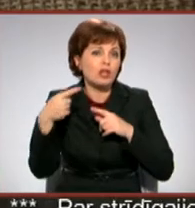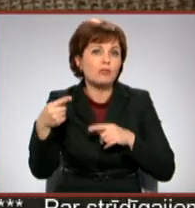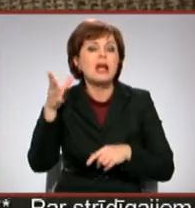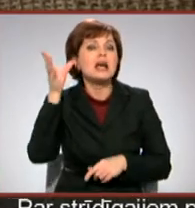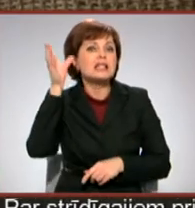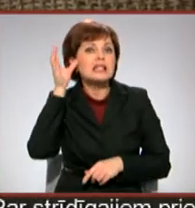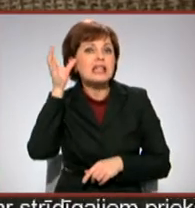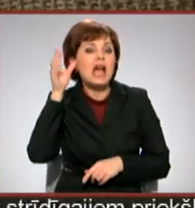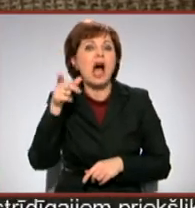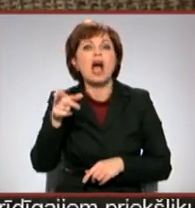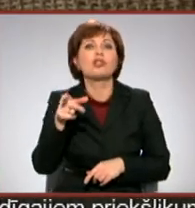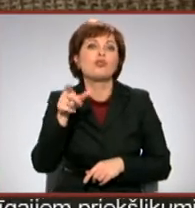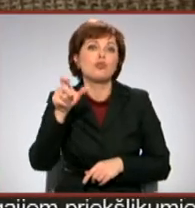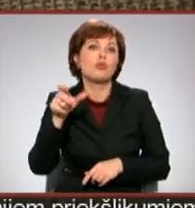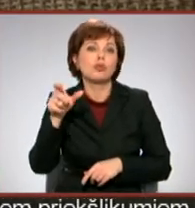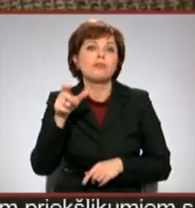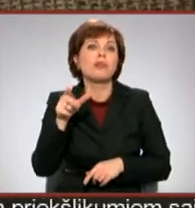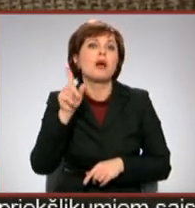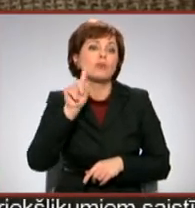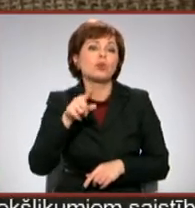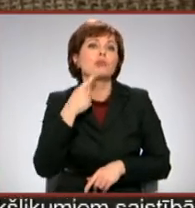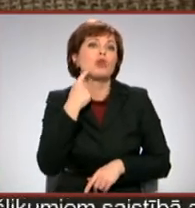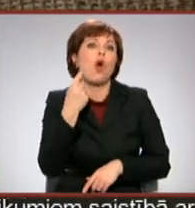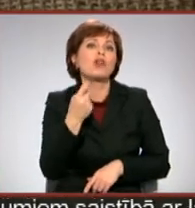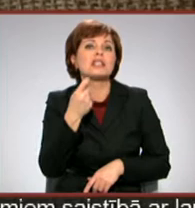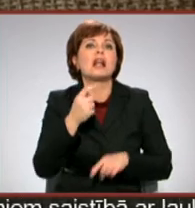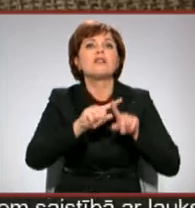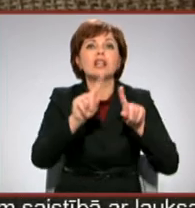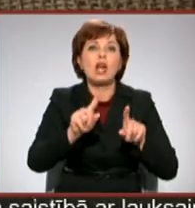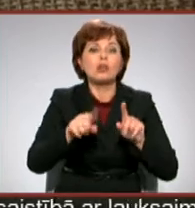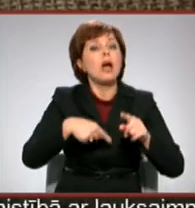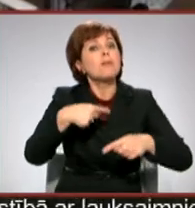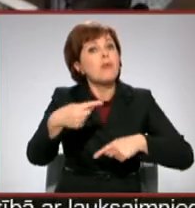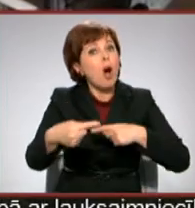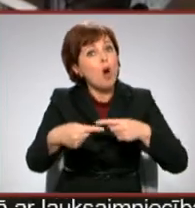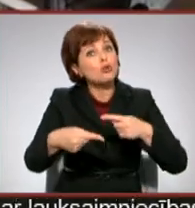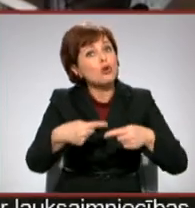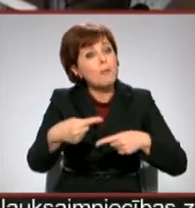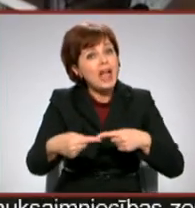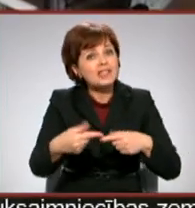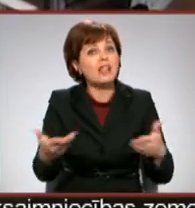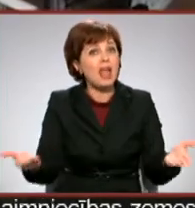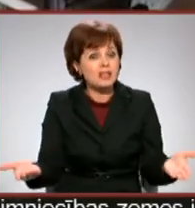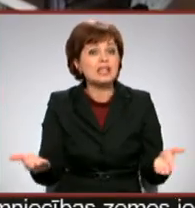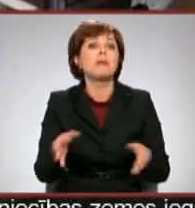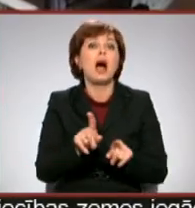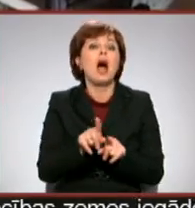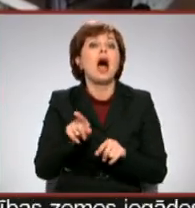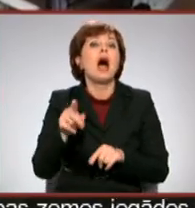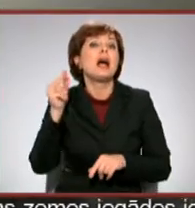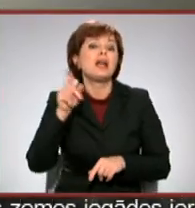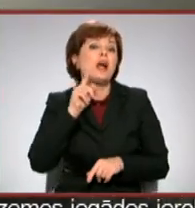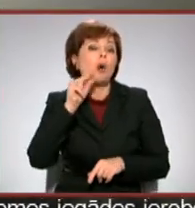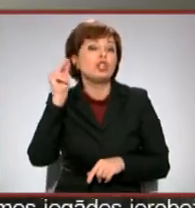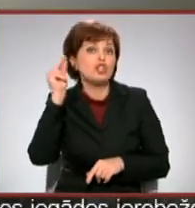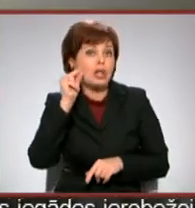tāda konservatīva lieta, ja, kur ir jābūt paaudžu pēctecībai. Turklāt, kā norāda jaunieši, ja mācību